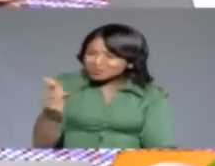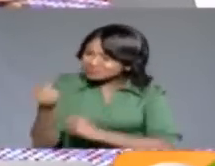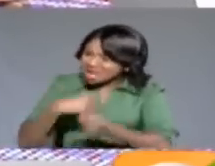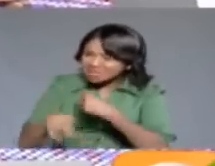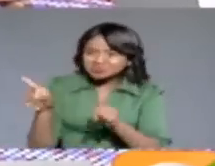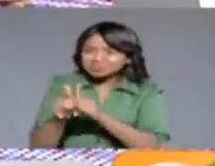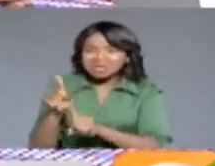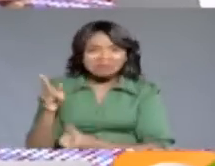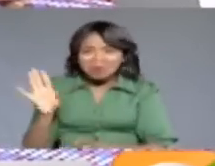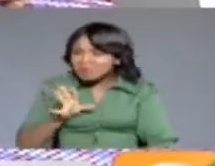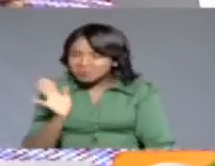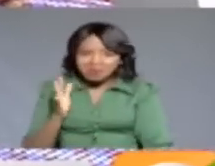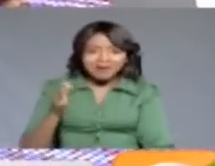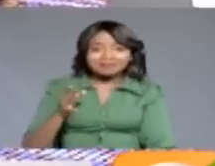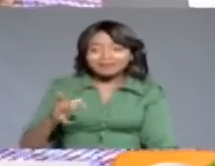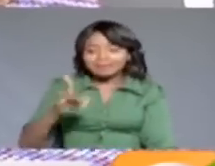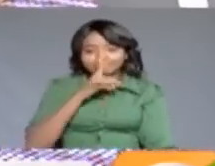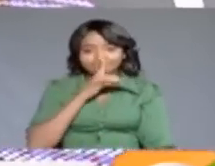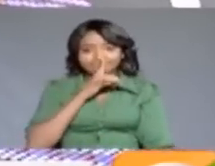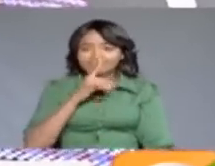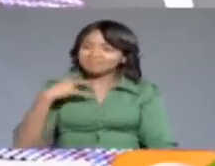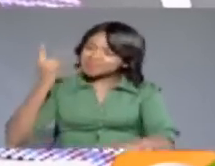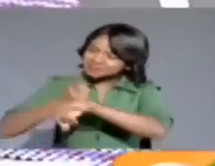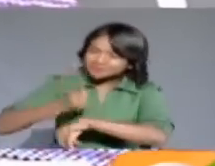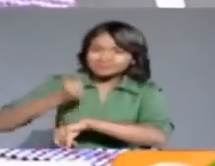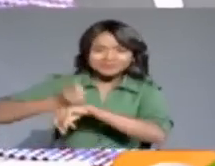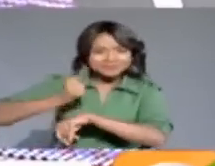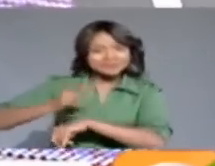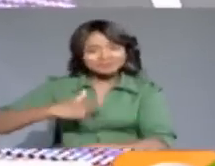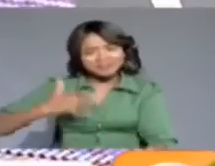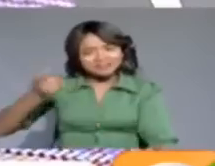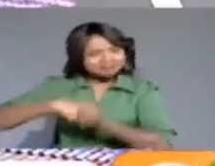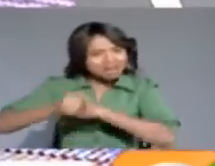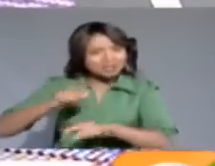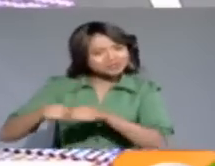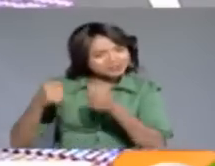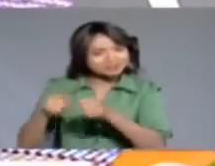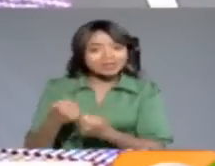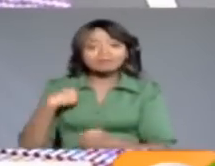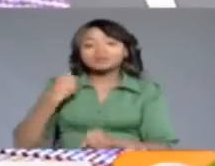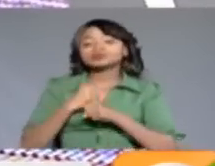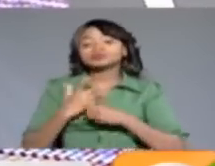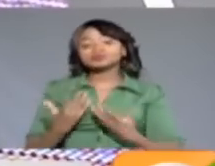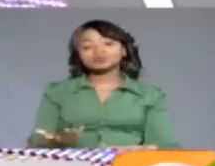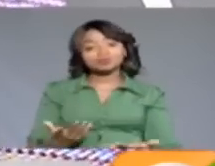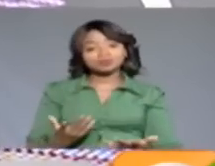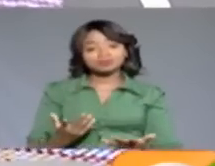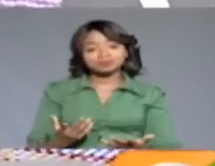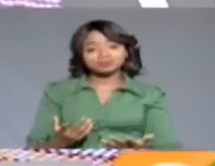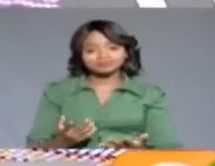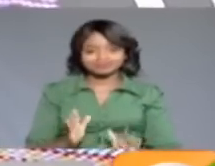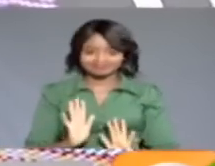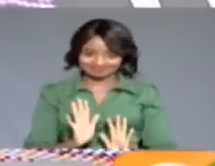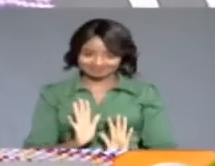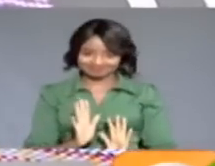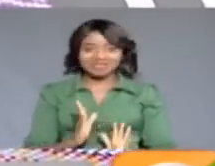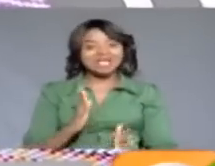anakataa kunijibu, na huyo huyo anaenda, na mimi namkanya kila mara, namwambia aache tabia hiyo mbaya. Mimi nifanye nini, Bi Msafwari? Kuna wanaume nao